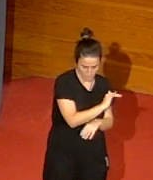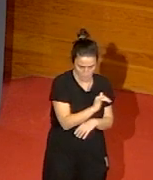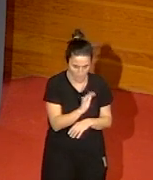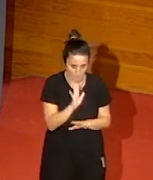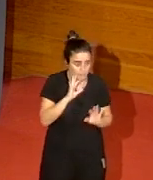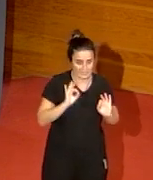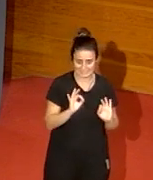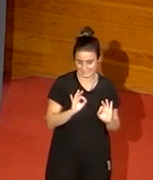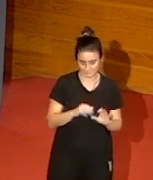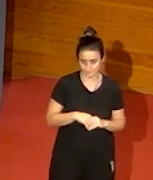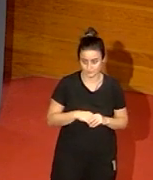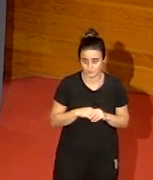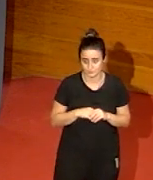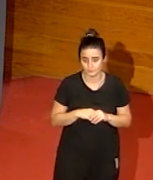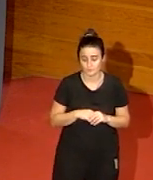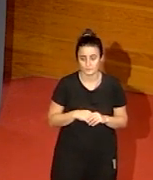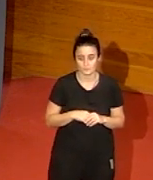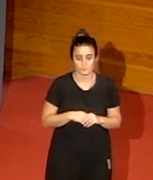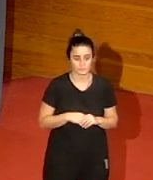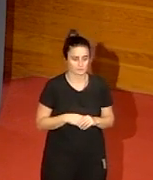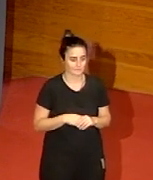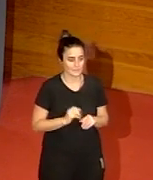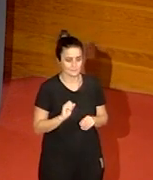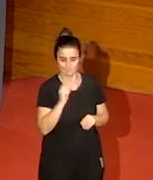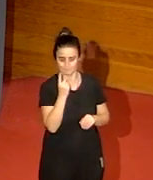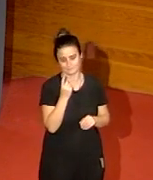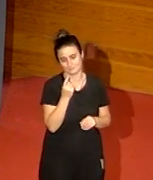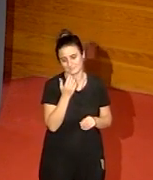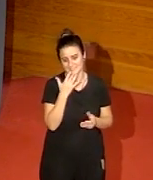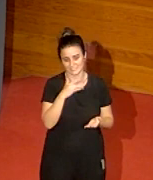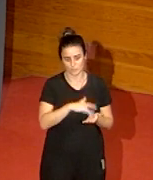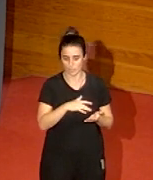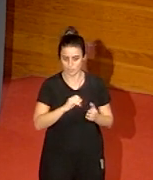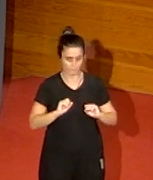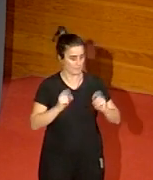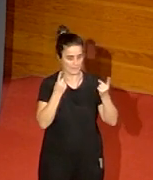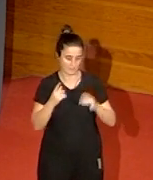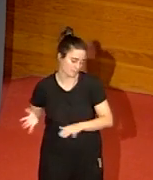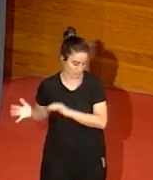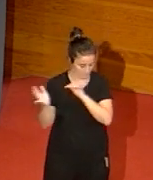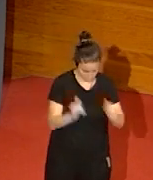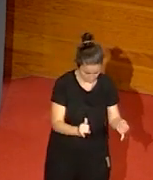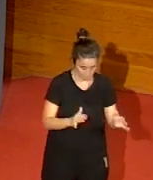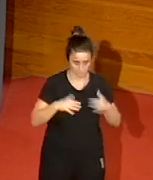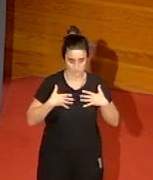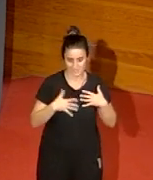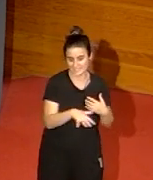gainera, leku batera berritan iristen zarenean, edo paratxutista bezala iristen zarenean. Eta zepeste gauza bada korrespontxal